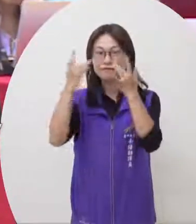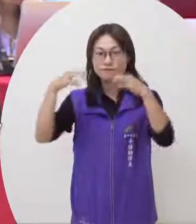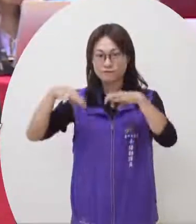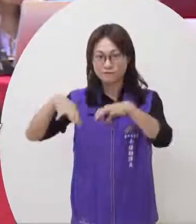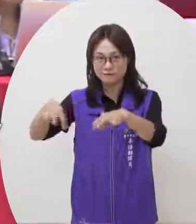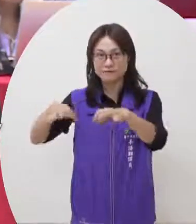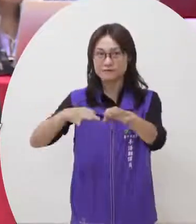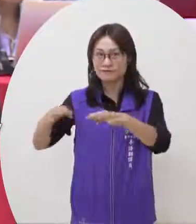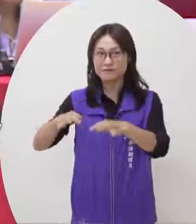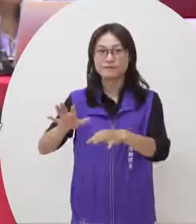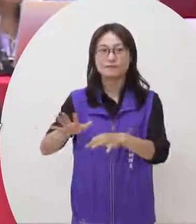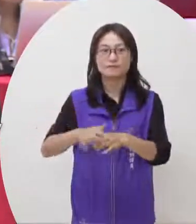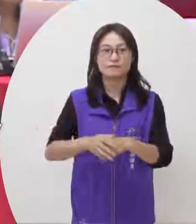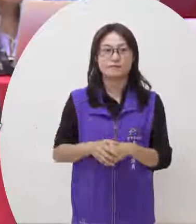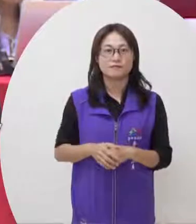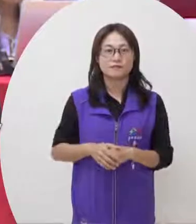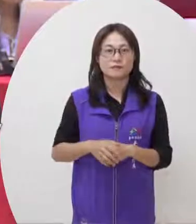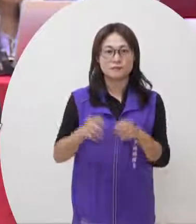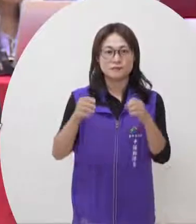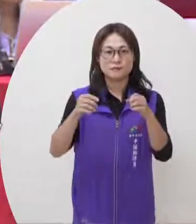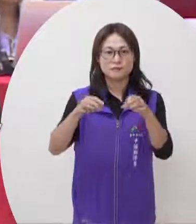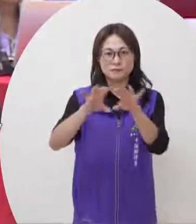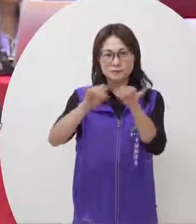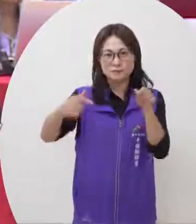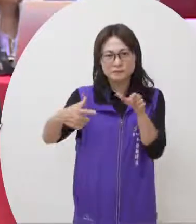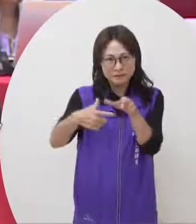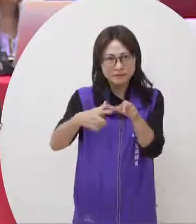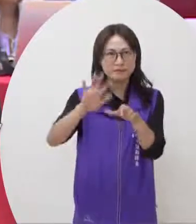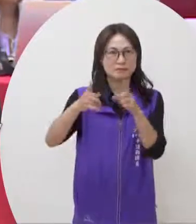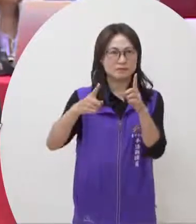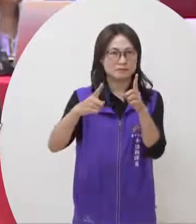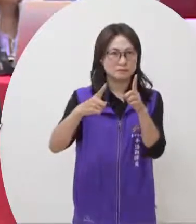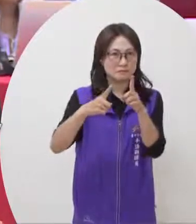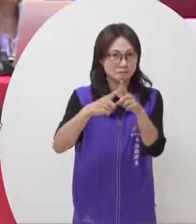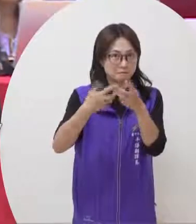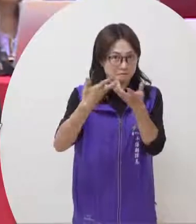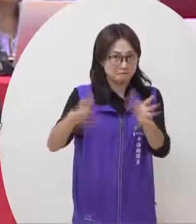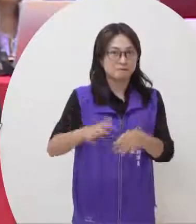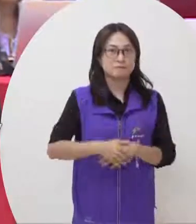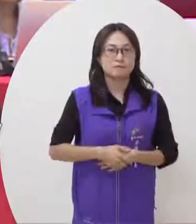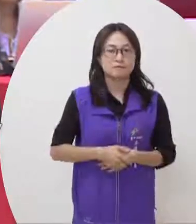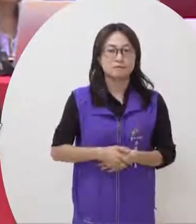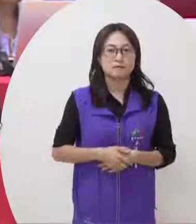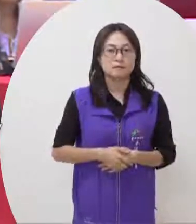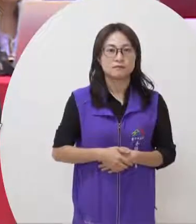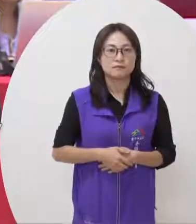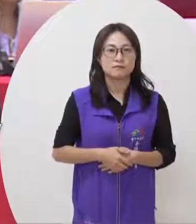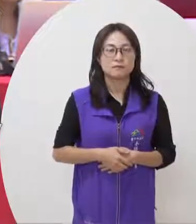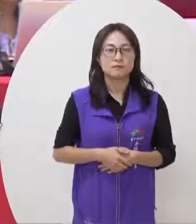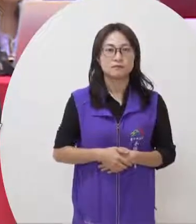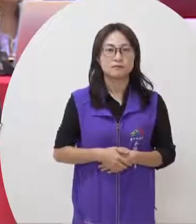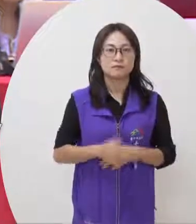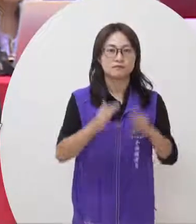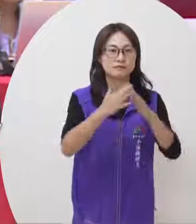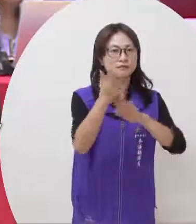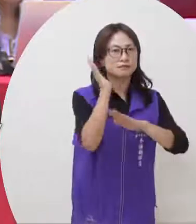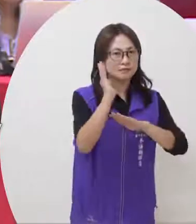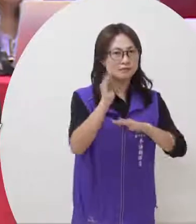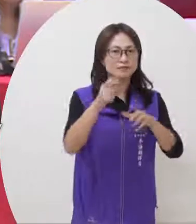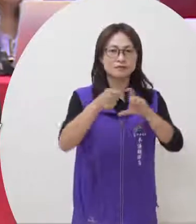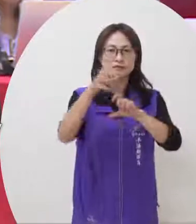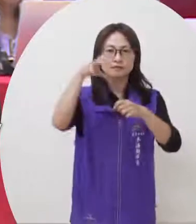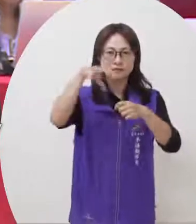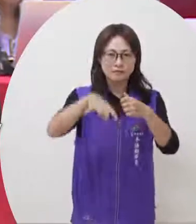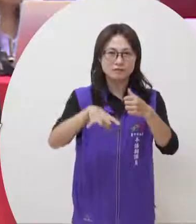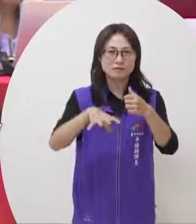那地稠人密，那。虽然老旧，但是在我们新师傅团队以及我们区公所陈区